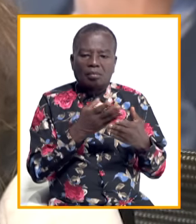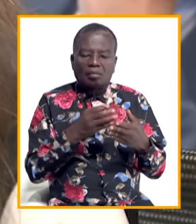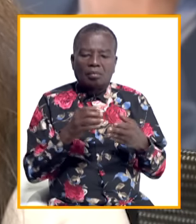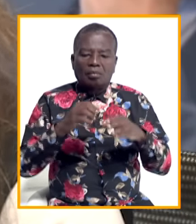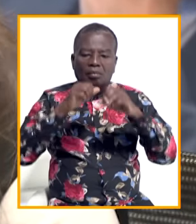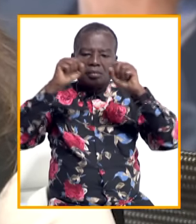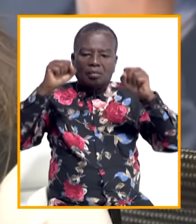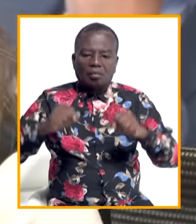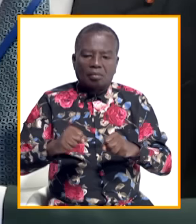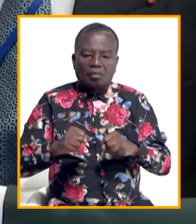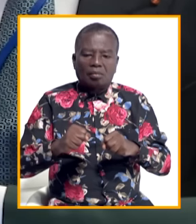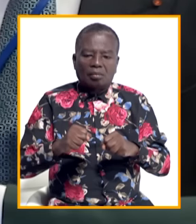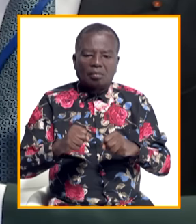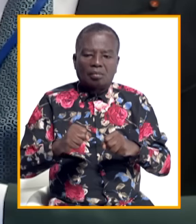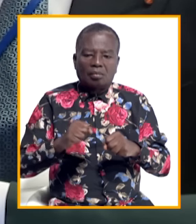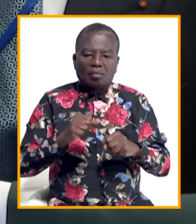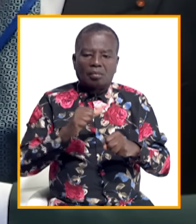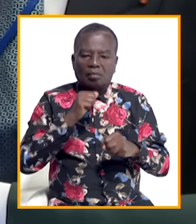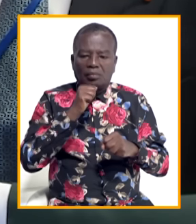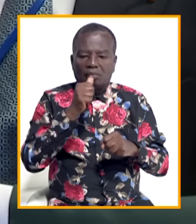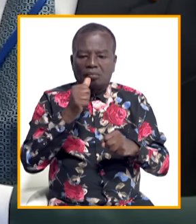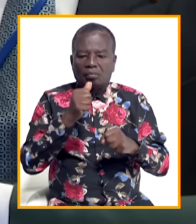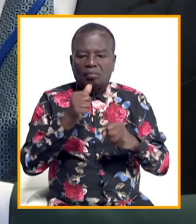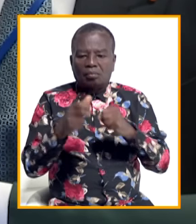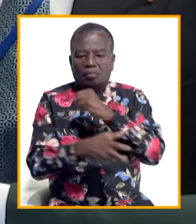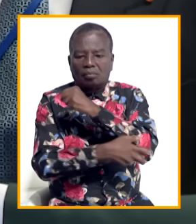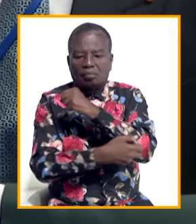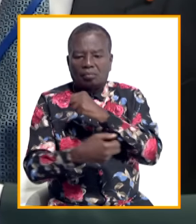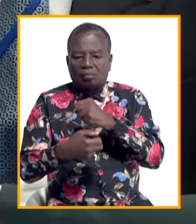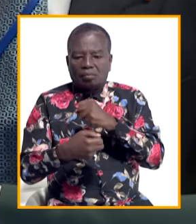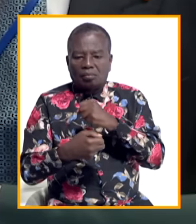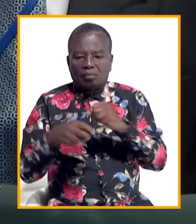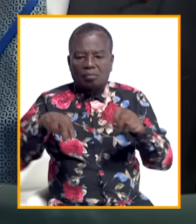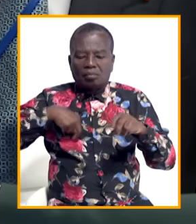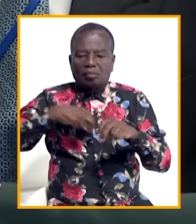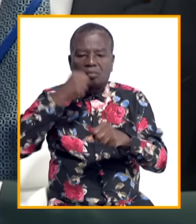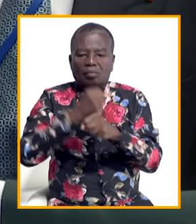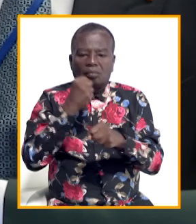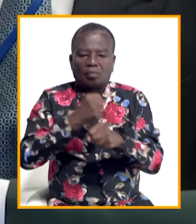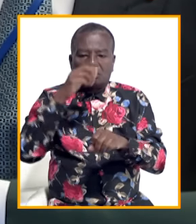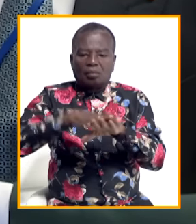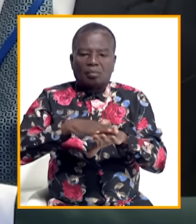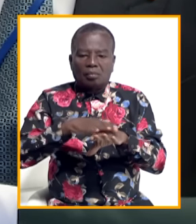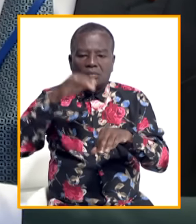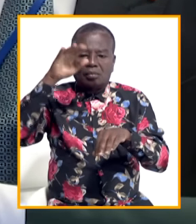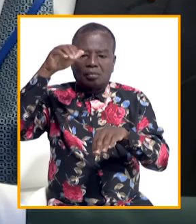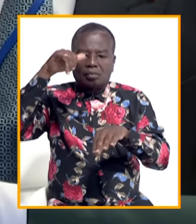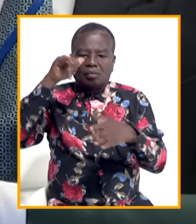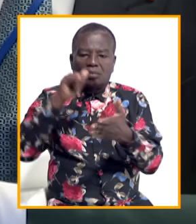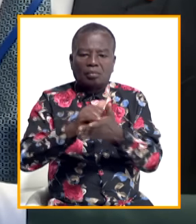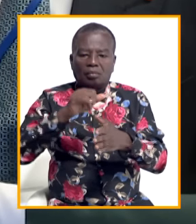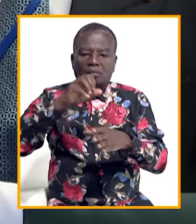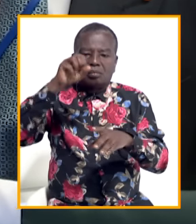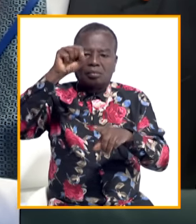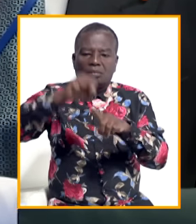système anti-fraude. Nous travaillons sur ce sujet-là avec toutes les